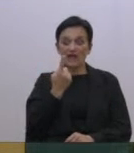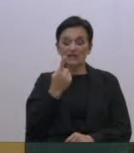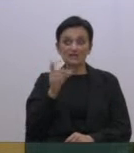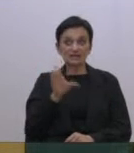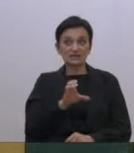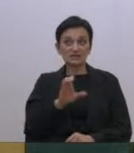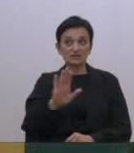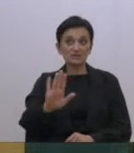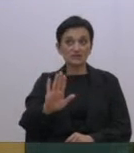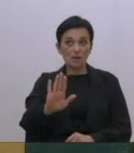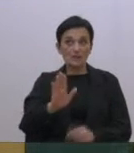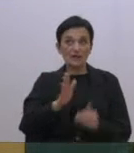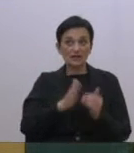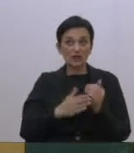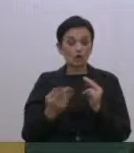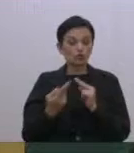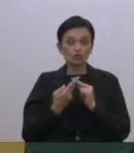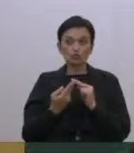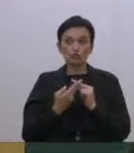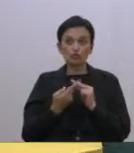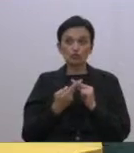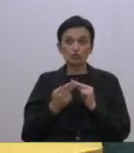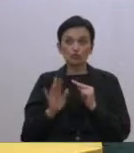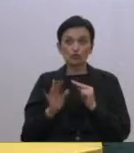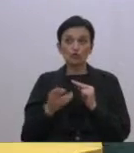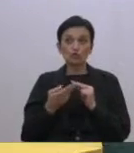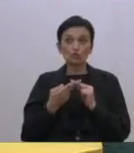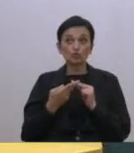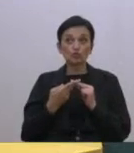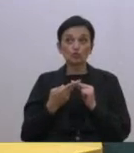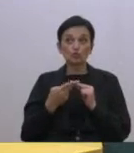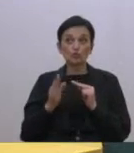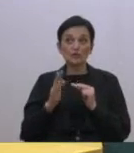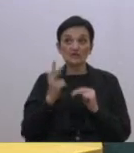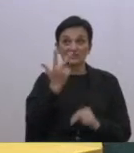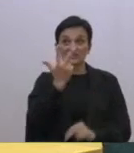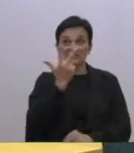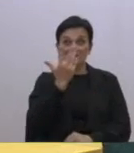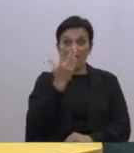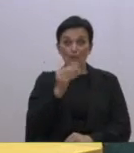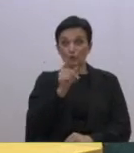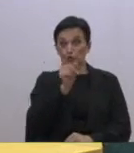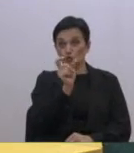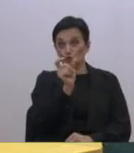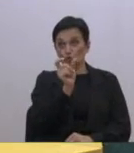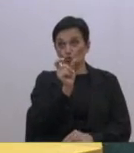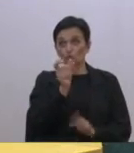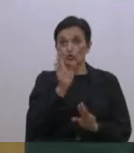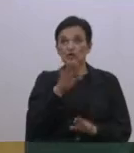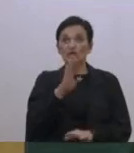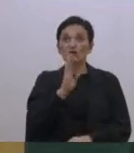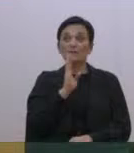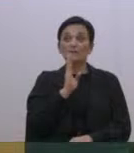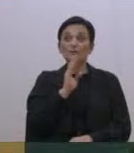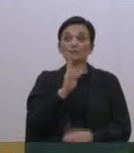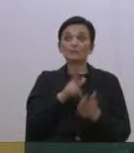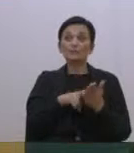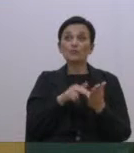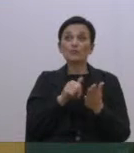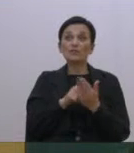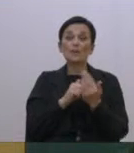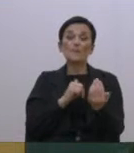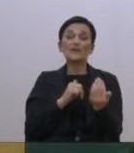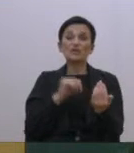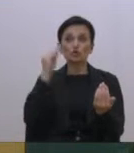ერთი წამი დავასრულებდით, მუშემიშლით ხო? მუშემიშლით ხო? სამი წუთი დამრჩა უკაცრავად. გაბატონო, მისი პოზიციაა